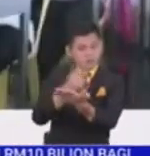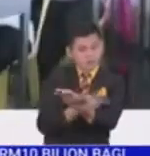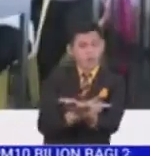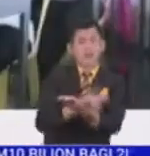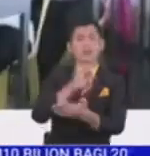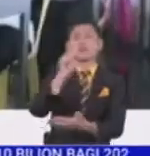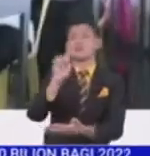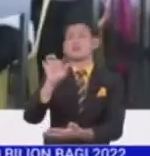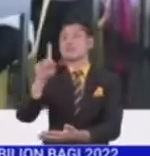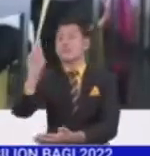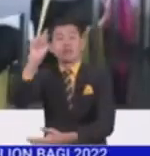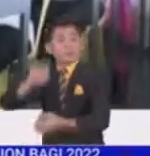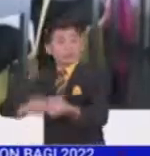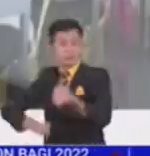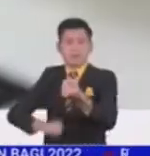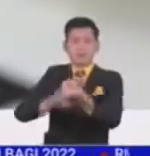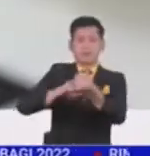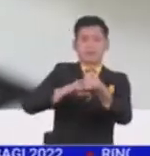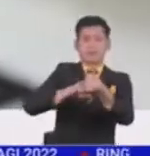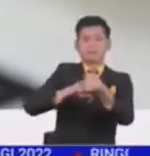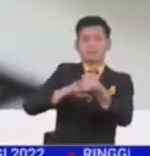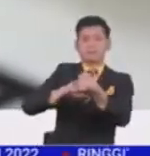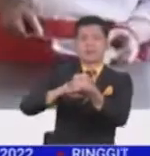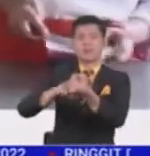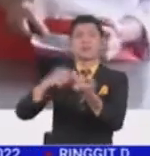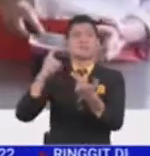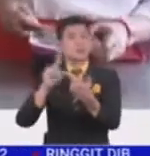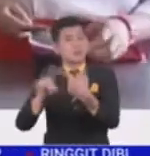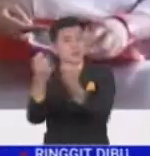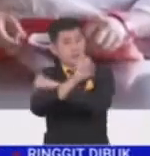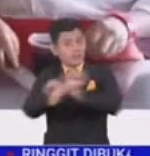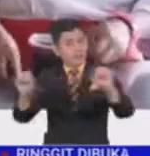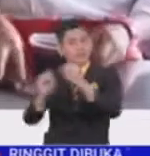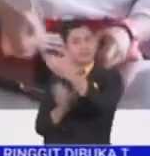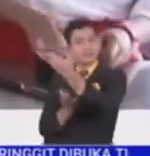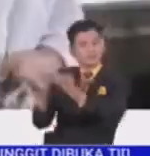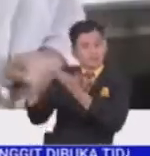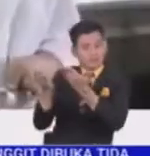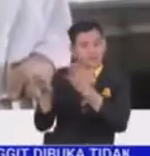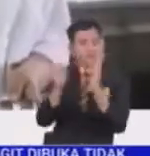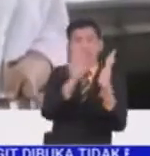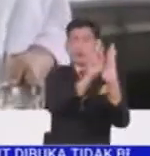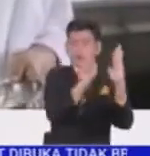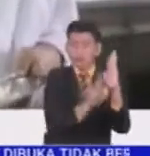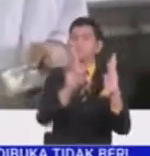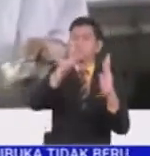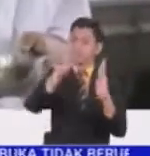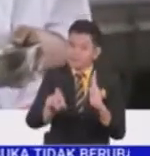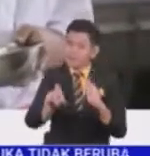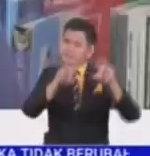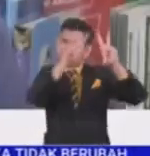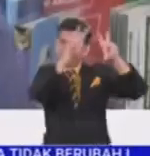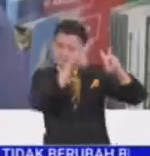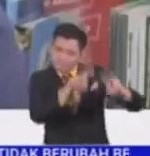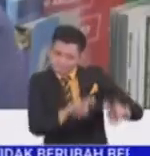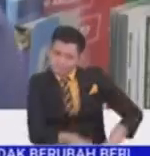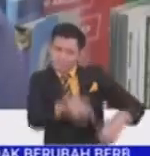segi pembiayaan, dari segi penyediaan infrastruktur, kurikulum, modul, semua itu harus diperhalusi